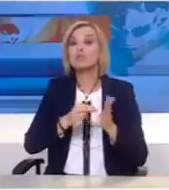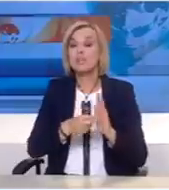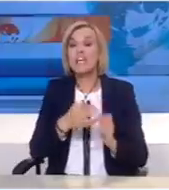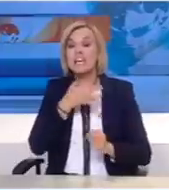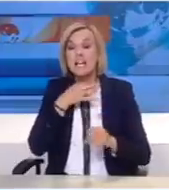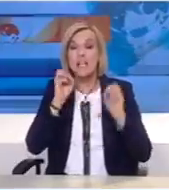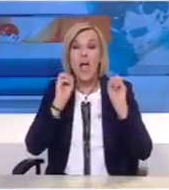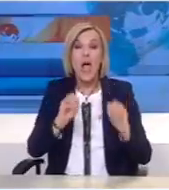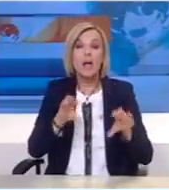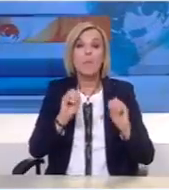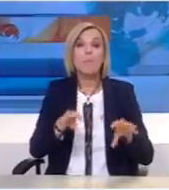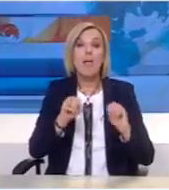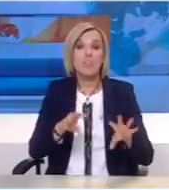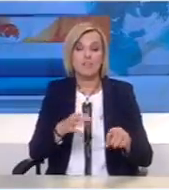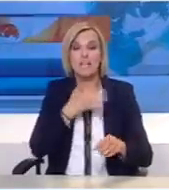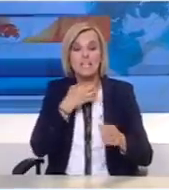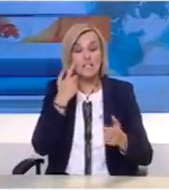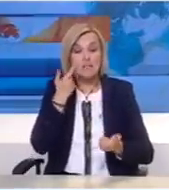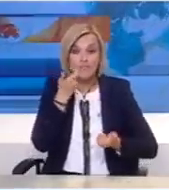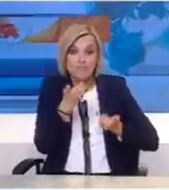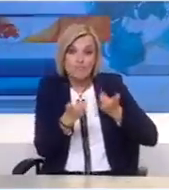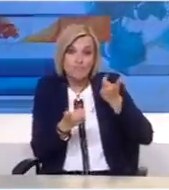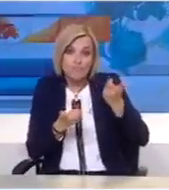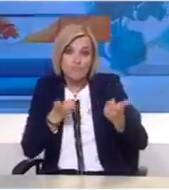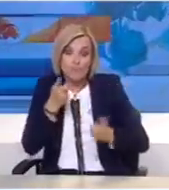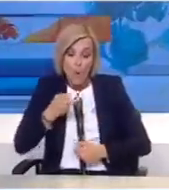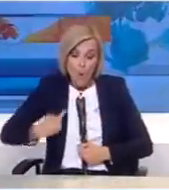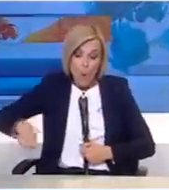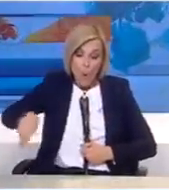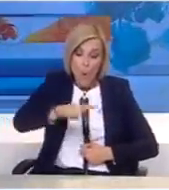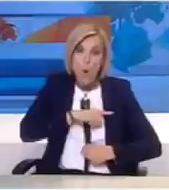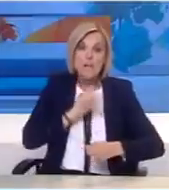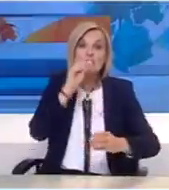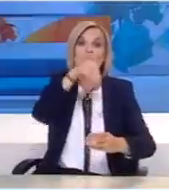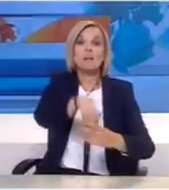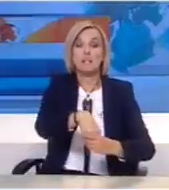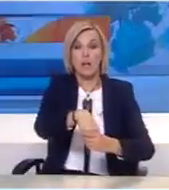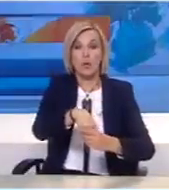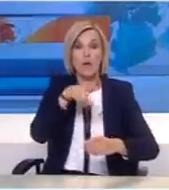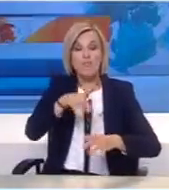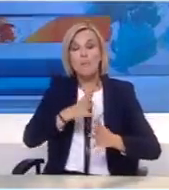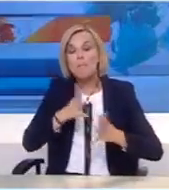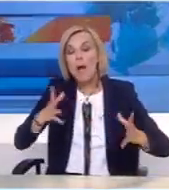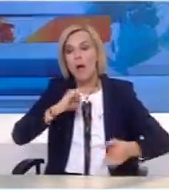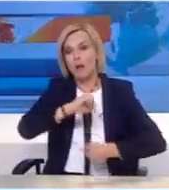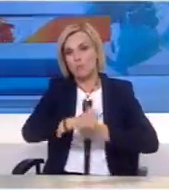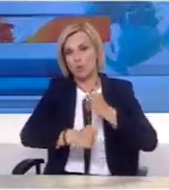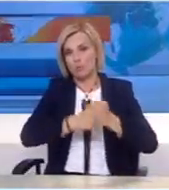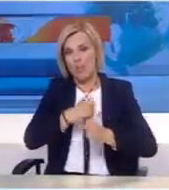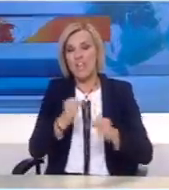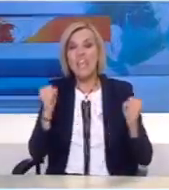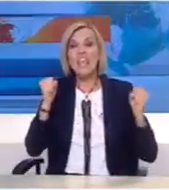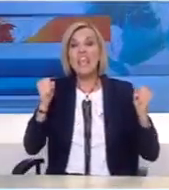εκπαίδευση. Θέλει επαγρύπνηση. Θέλει όλοι μας να συμμετέχουμε σε αυτή την προσπάθεια.